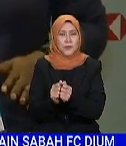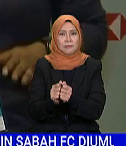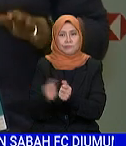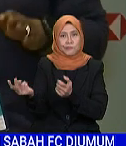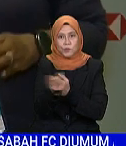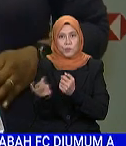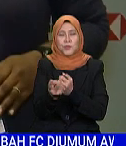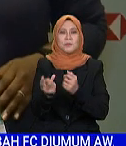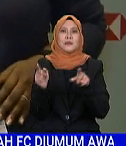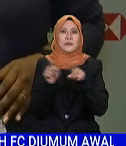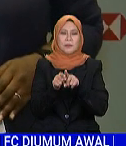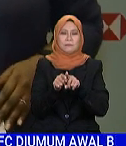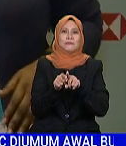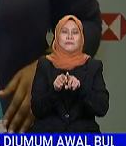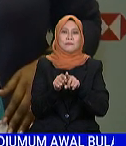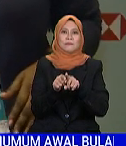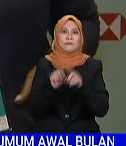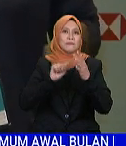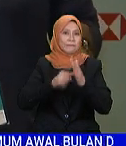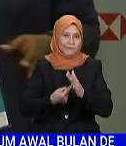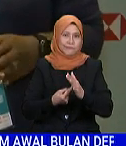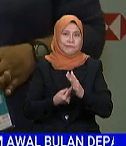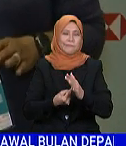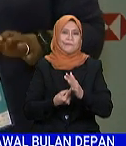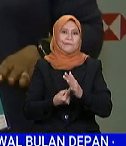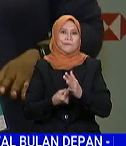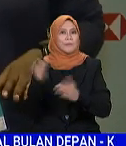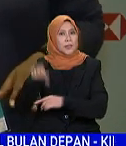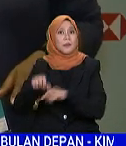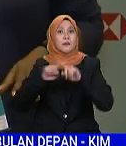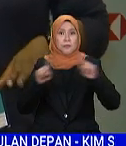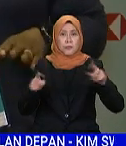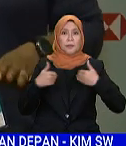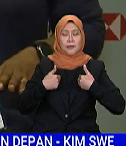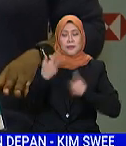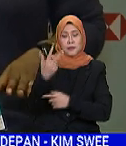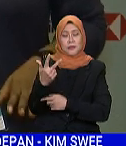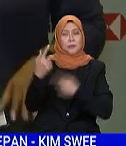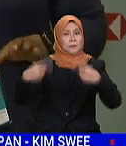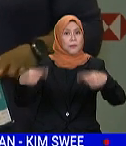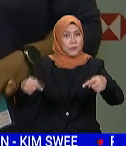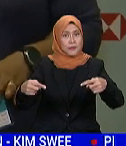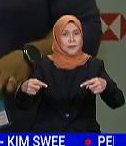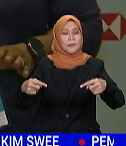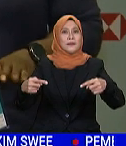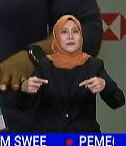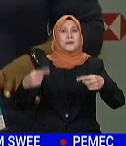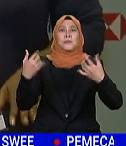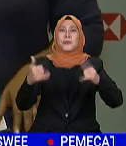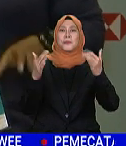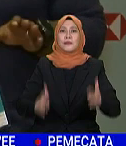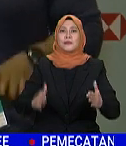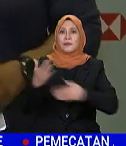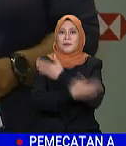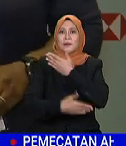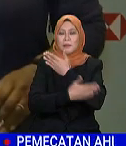sama lain juga menjadi salah satu puncanya. Bagaimanapun, kita masih ada lagi tiga perlawanan yang melibatkan pemain